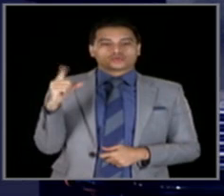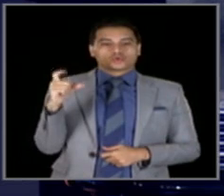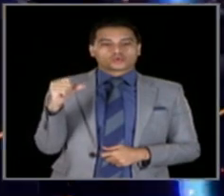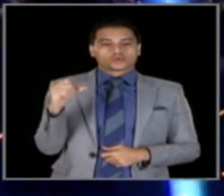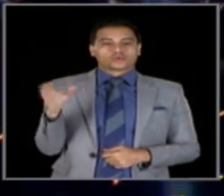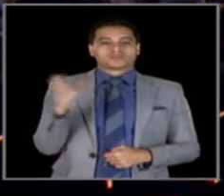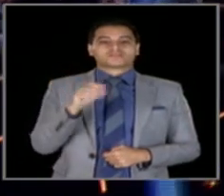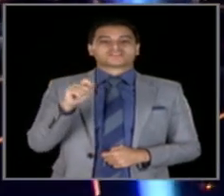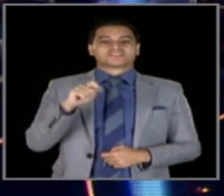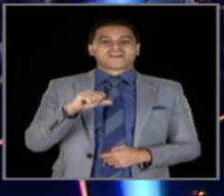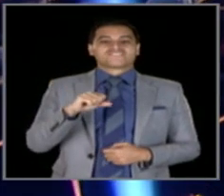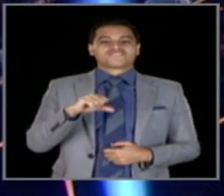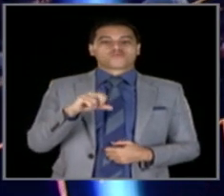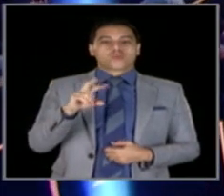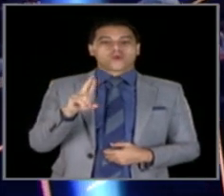صفوت